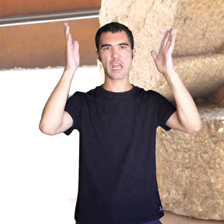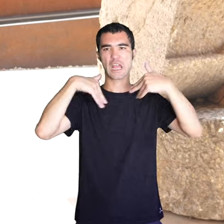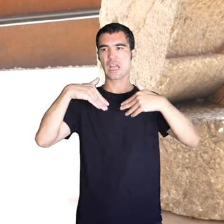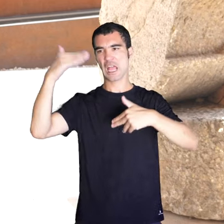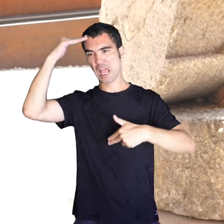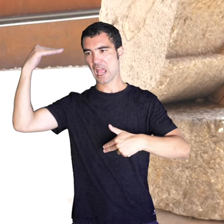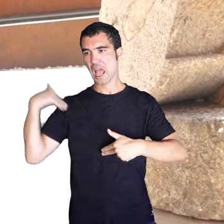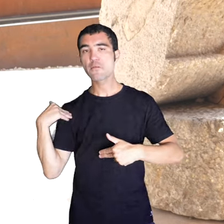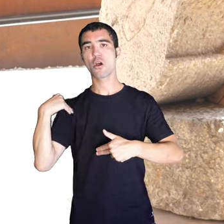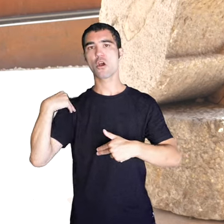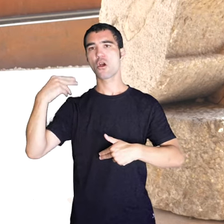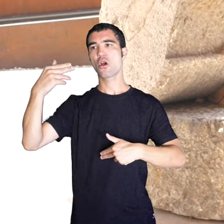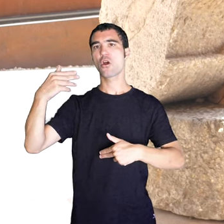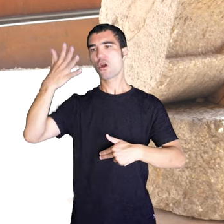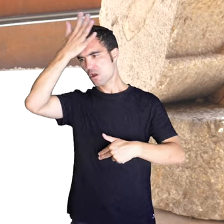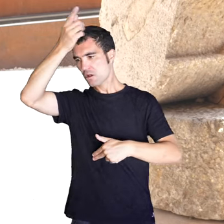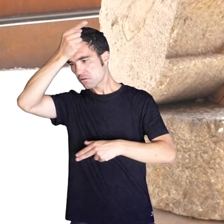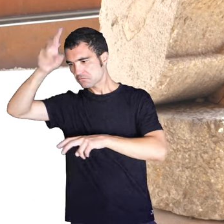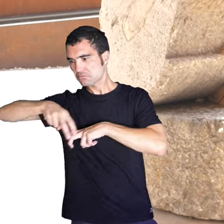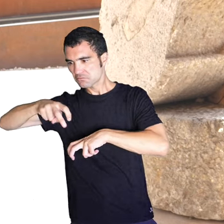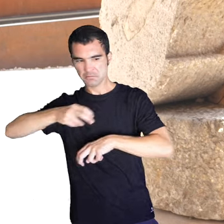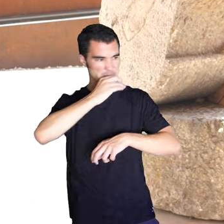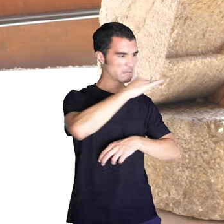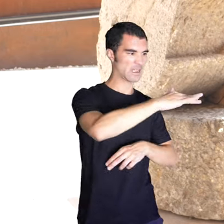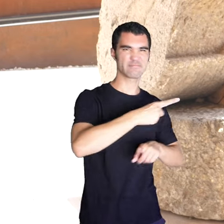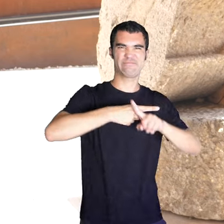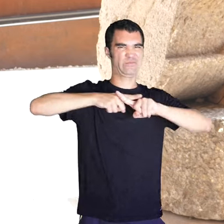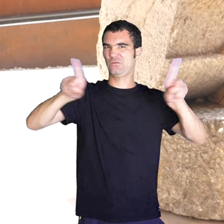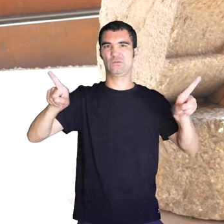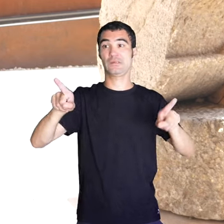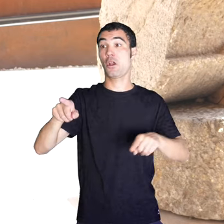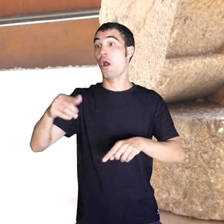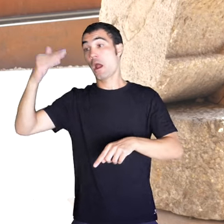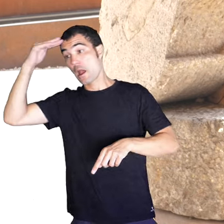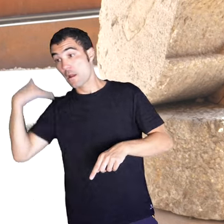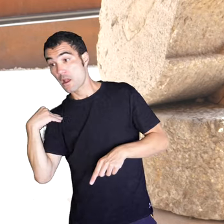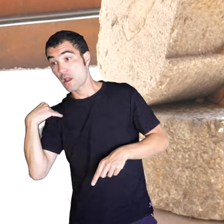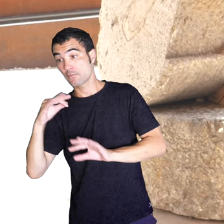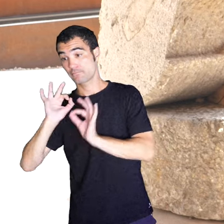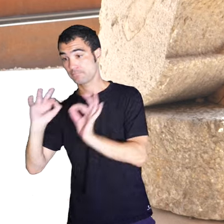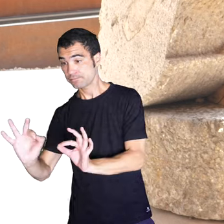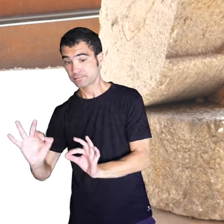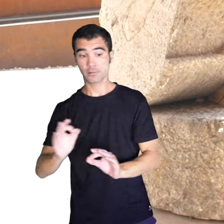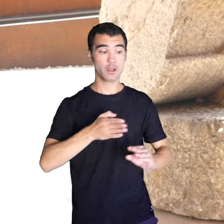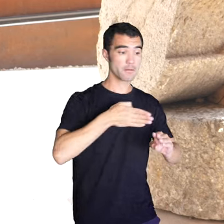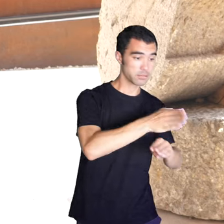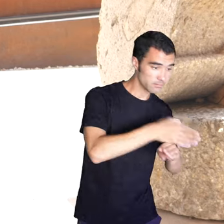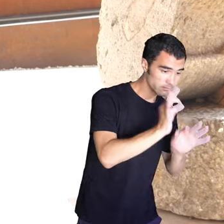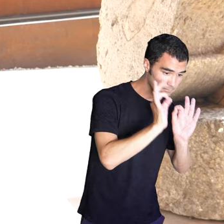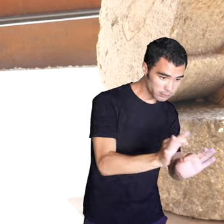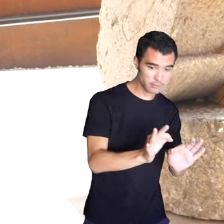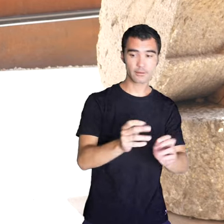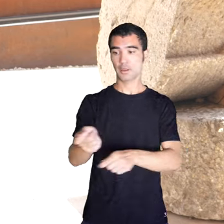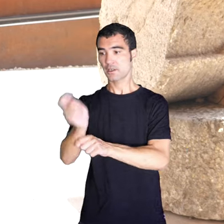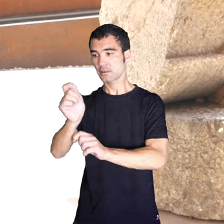de pagès a la mà, no, sa gent. O feia de pagès, o feia de pescador, o feia de fuster.